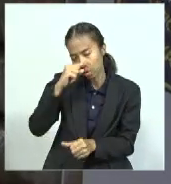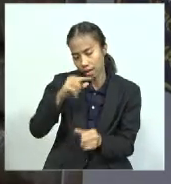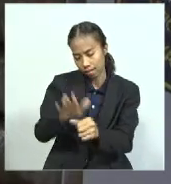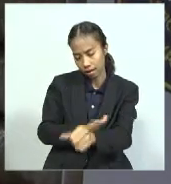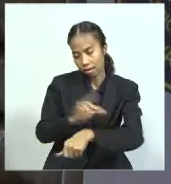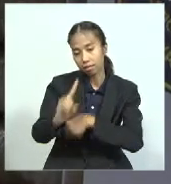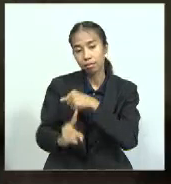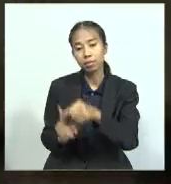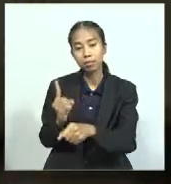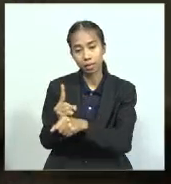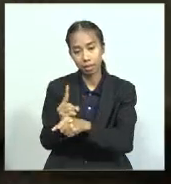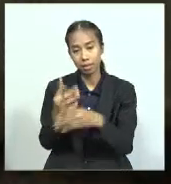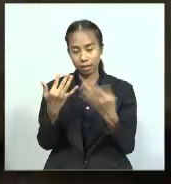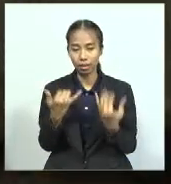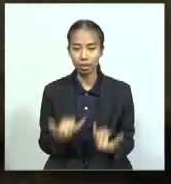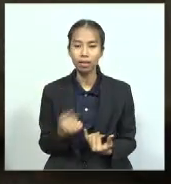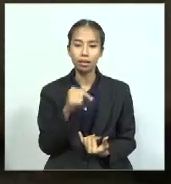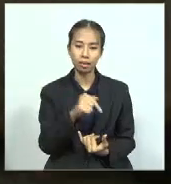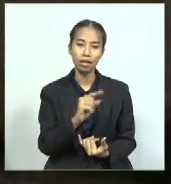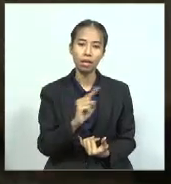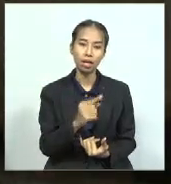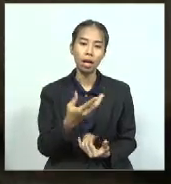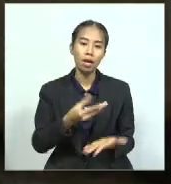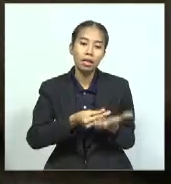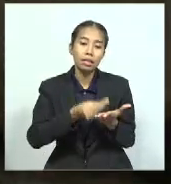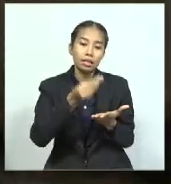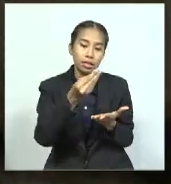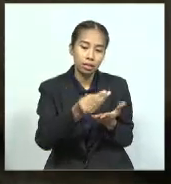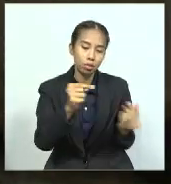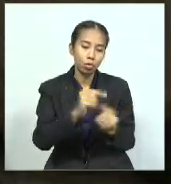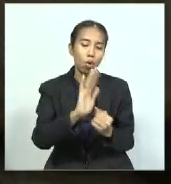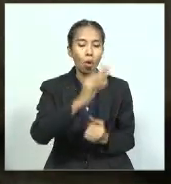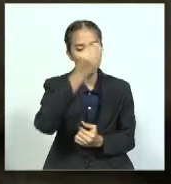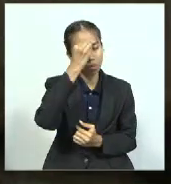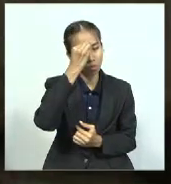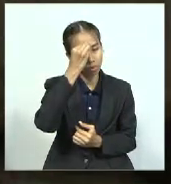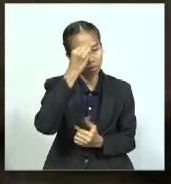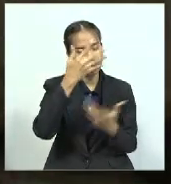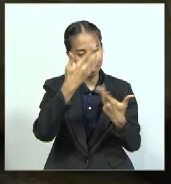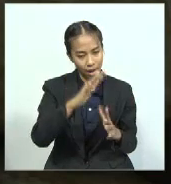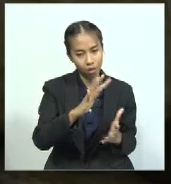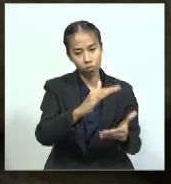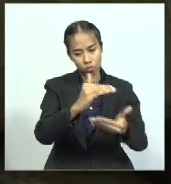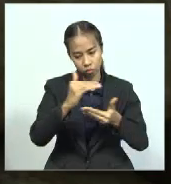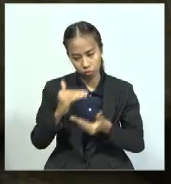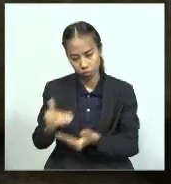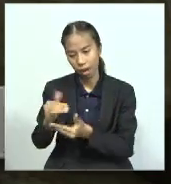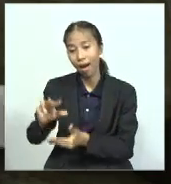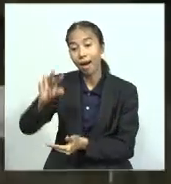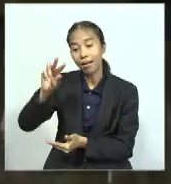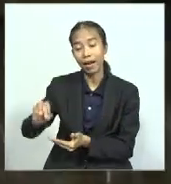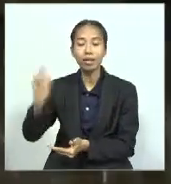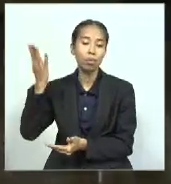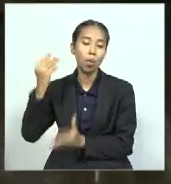ะสำหรับน้ำมันกัญชาและยางกัญชาได้รับการสั่งซื้อมาจากนายทุนชาวญี่ปุ่นแล้วก็นัดส่งมอบสินค้ากันที่แหลมฉบังเมื่อว